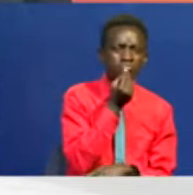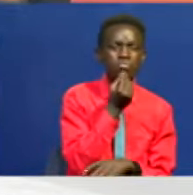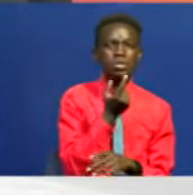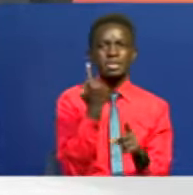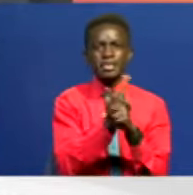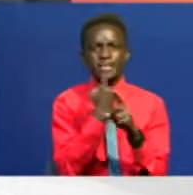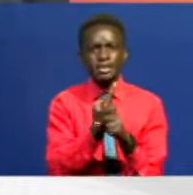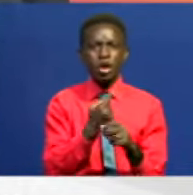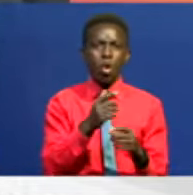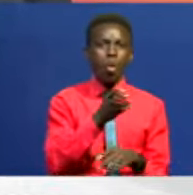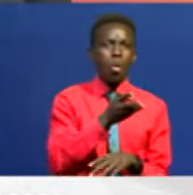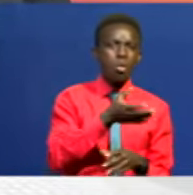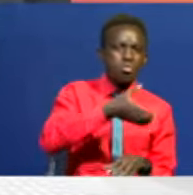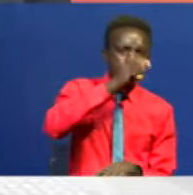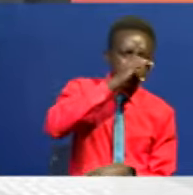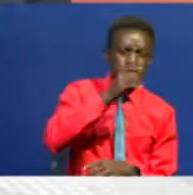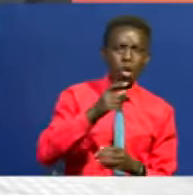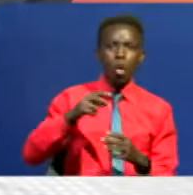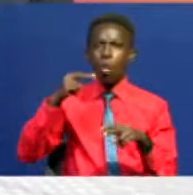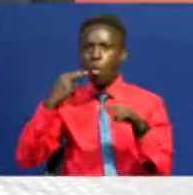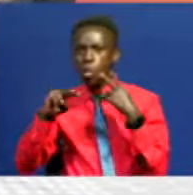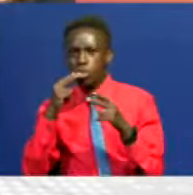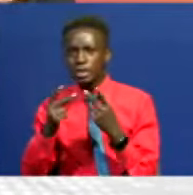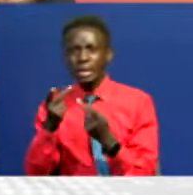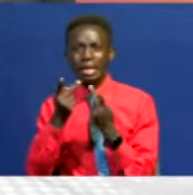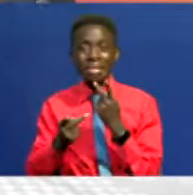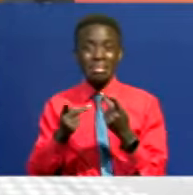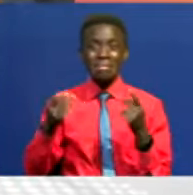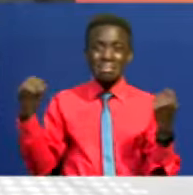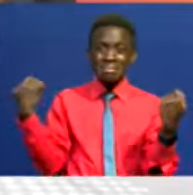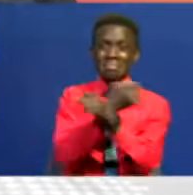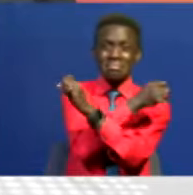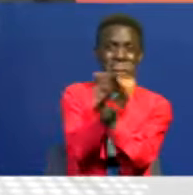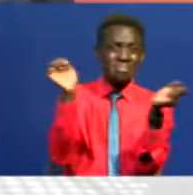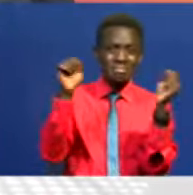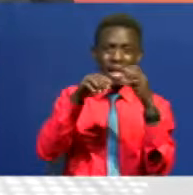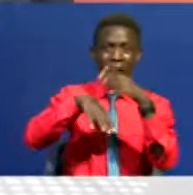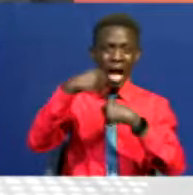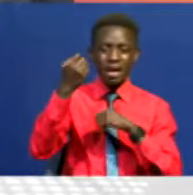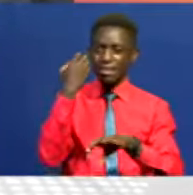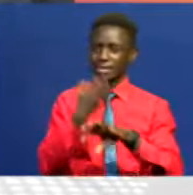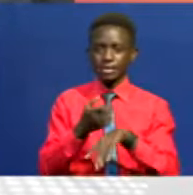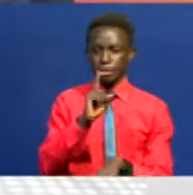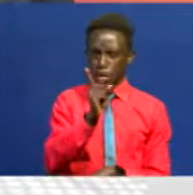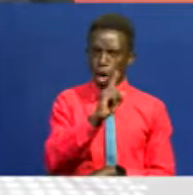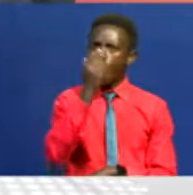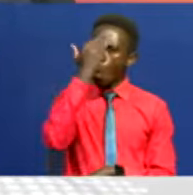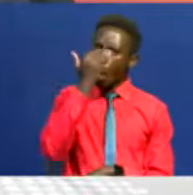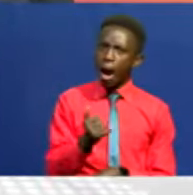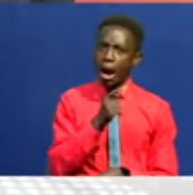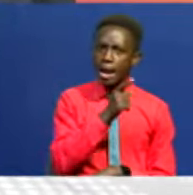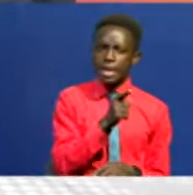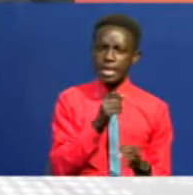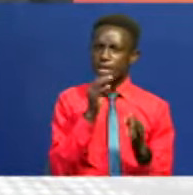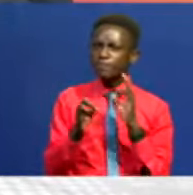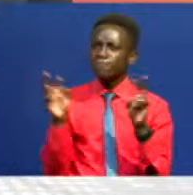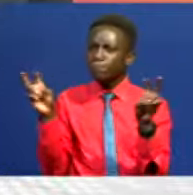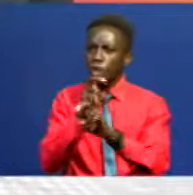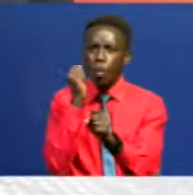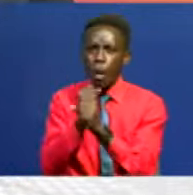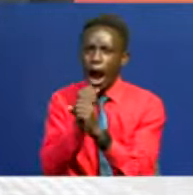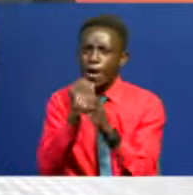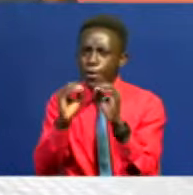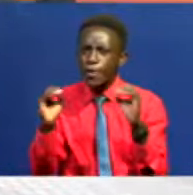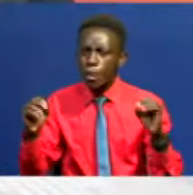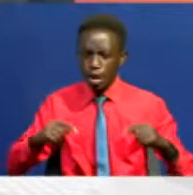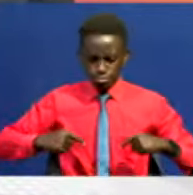huyu mwanafunzi anazunguka hapa nje. Ni vigumu sana. Manake anapata ujuzi, kama atapata kazi, anaweza anzisha kazi yake. Ni kutafuta tu mtaji